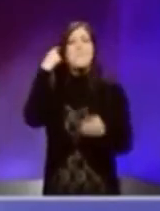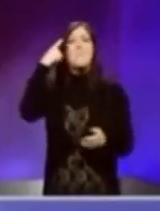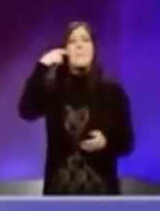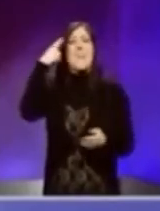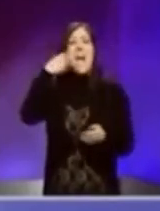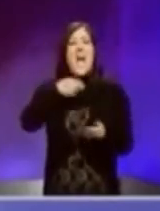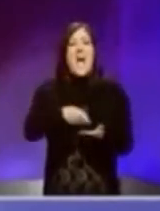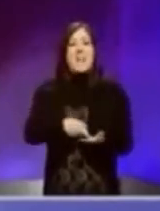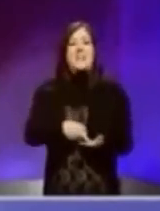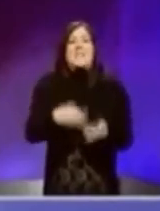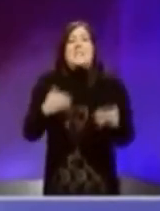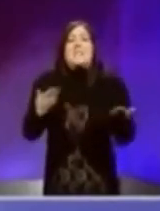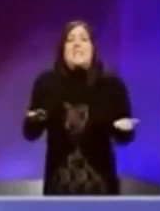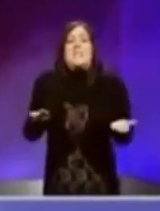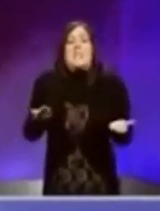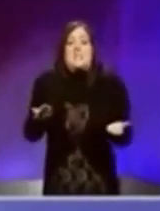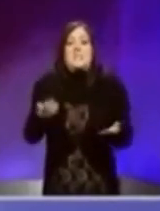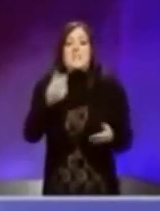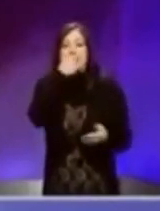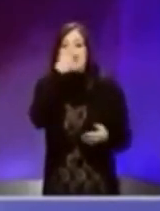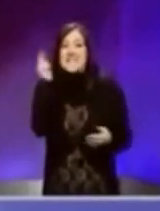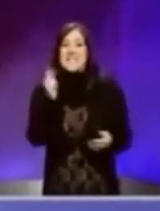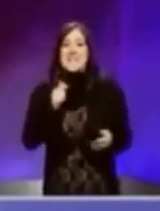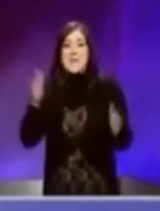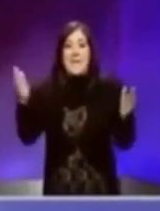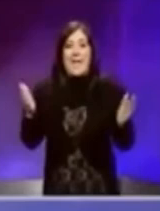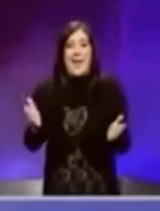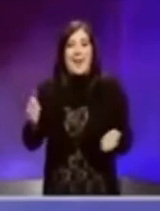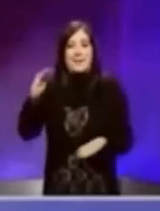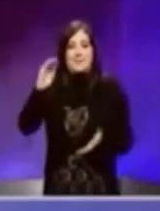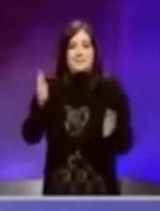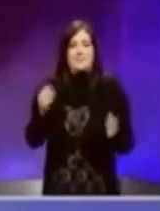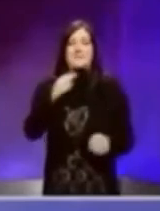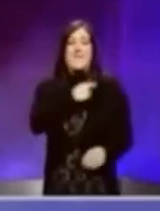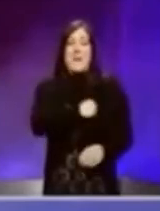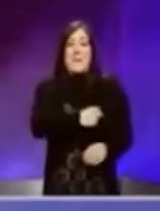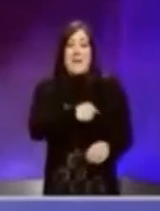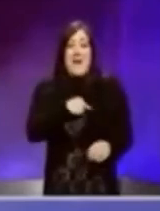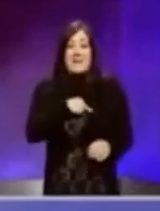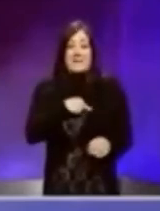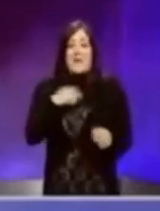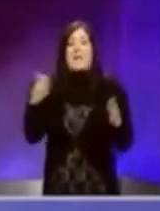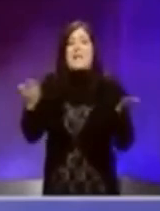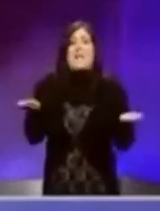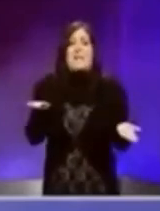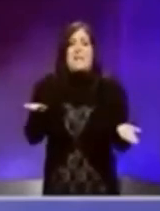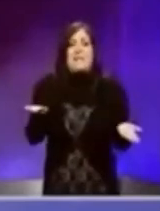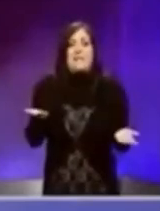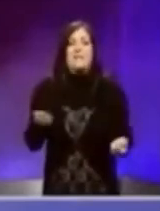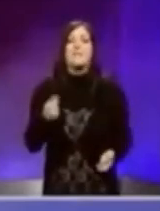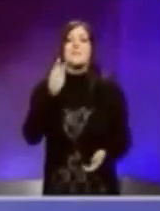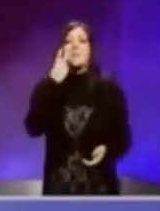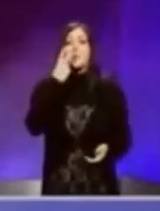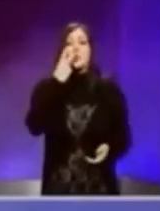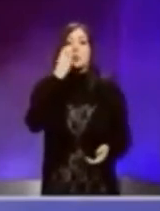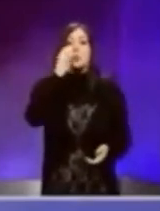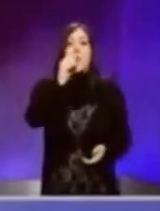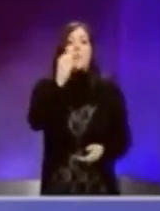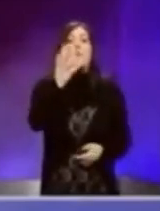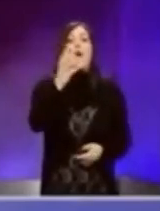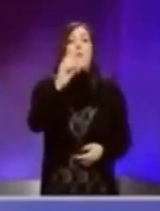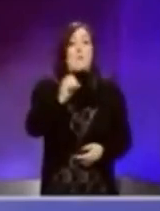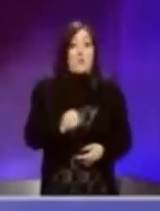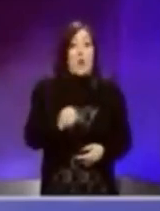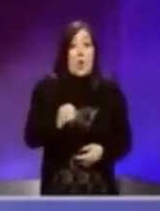ġiet imnedija verżjoni ġdida tagħha u tobbliga li sal-2050 Malta tkun qiegħda ma tiġġeneraxx